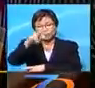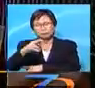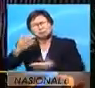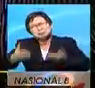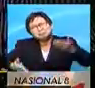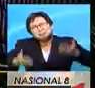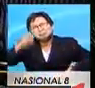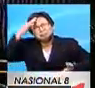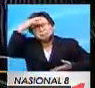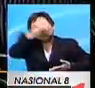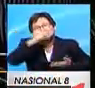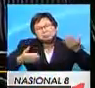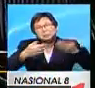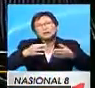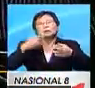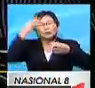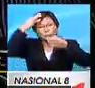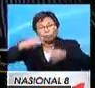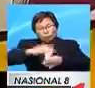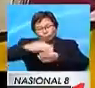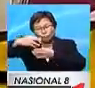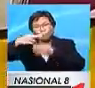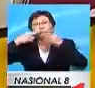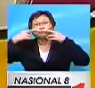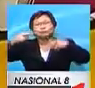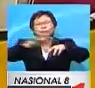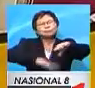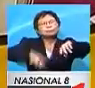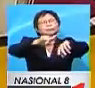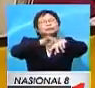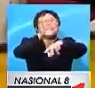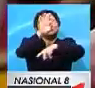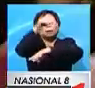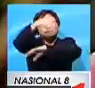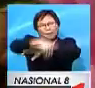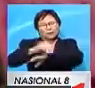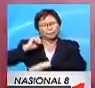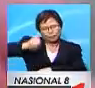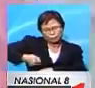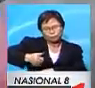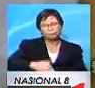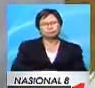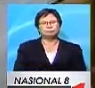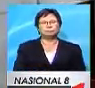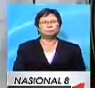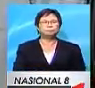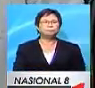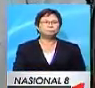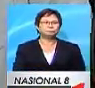menjangkakan keputusan Rasmi akan diumumkan selewat-lewatnya pukul 9 Malam